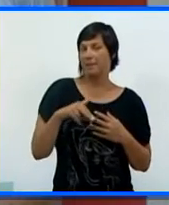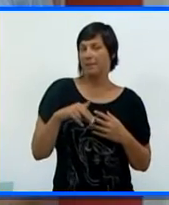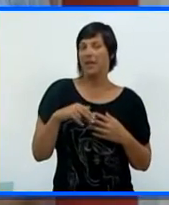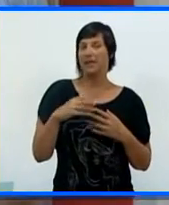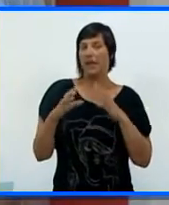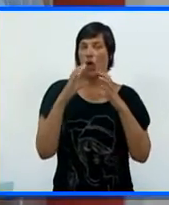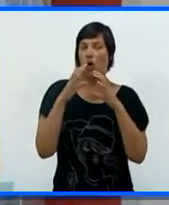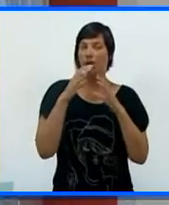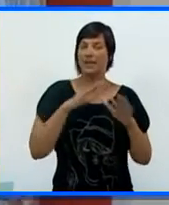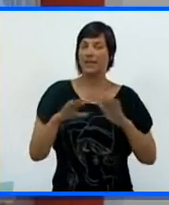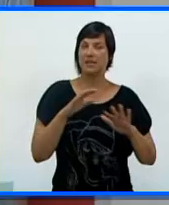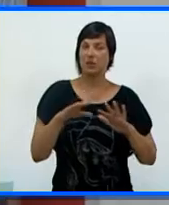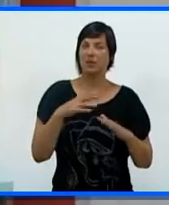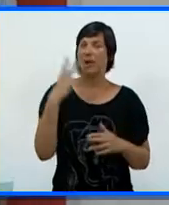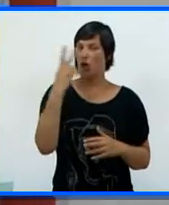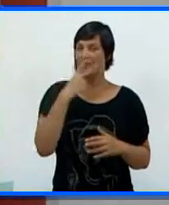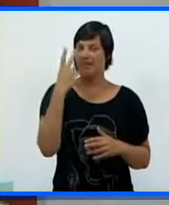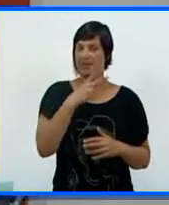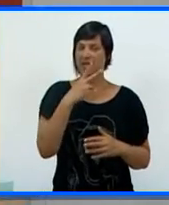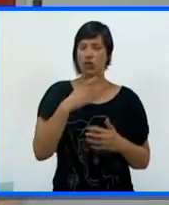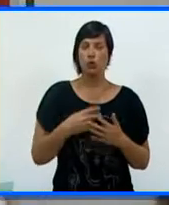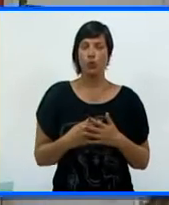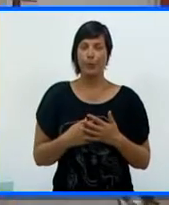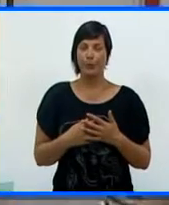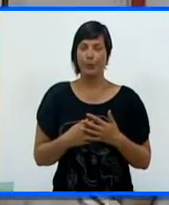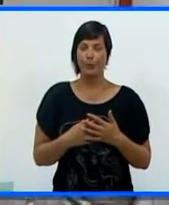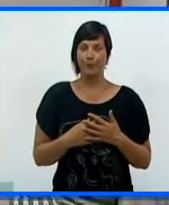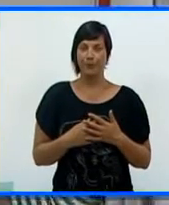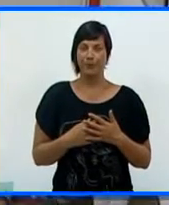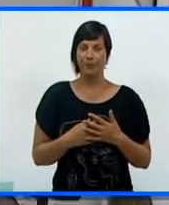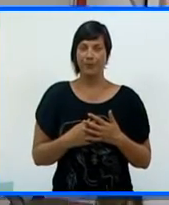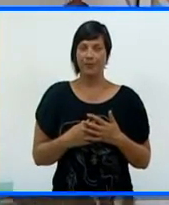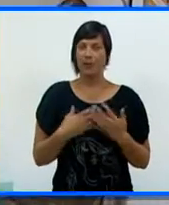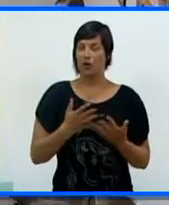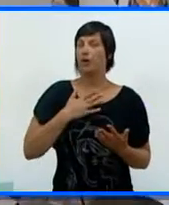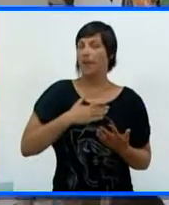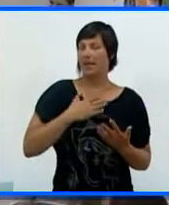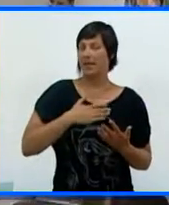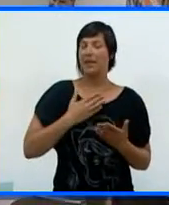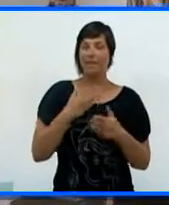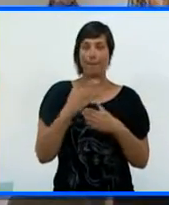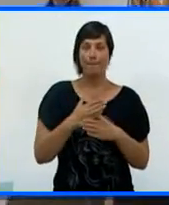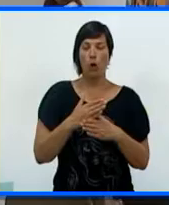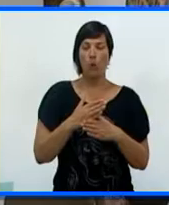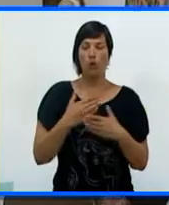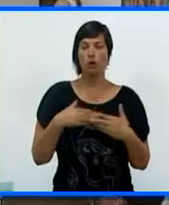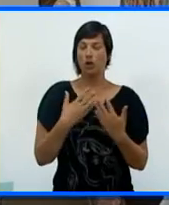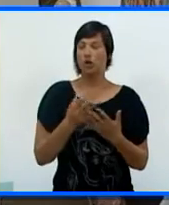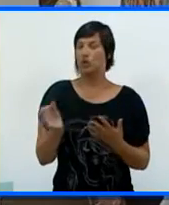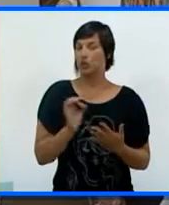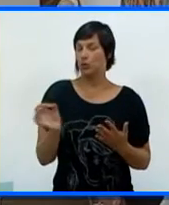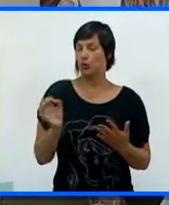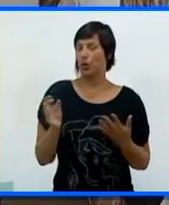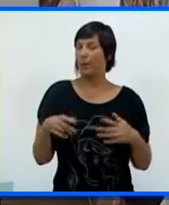kontakt sa ljudima koji vas razumijevaju, koji vas razumiju, koji bi htjeli da vam pomognu. To su